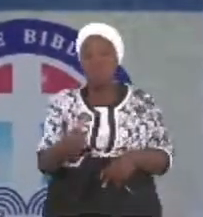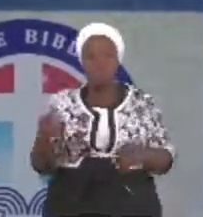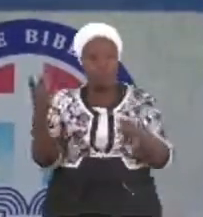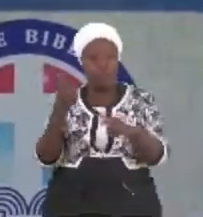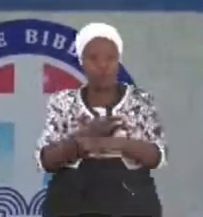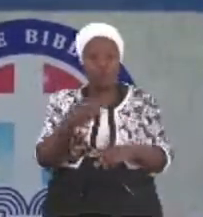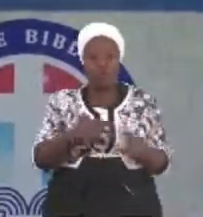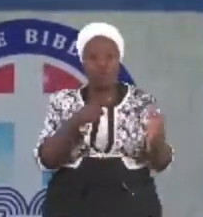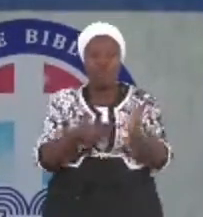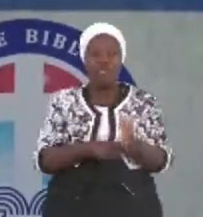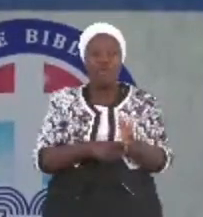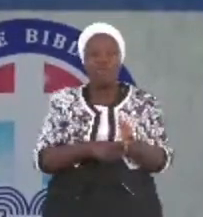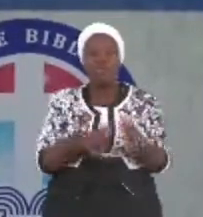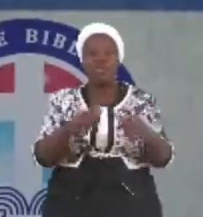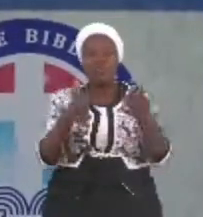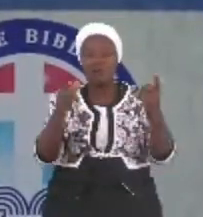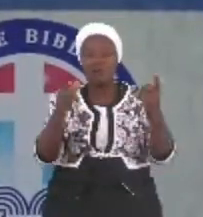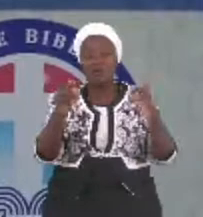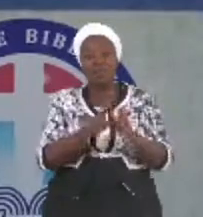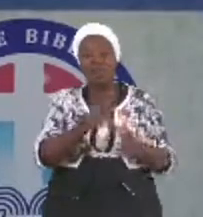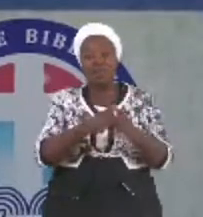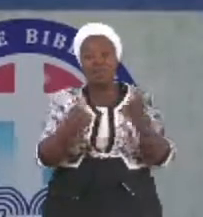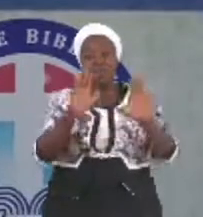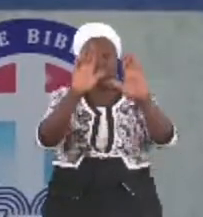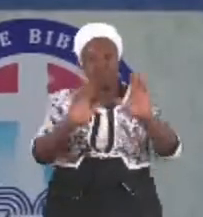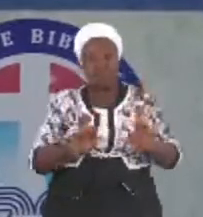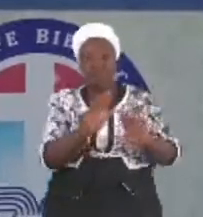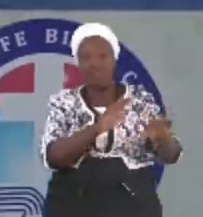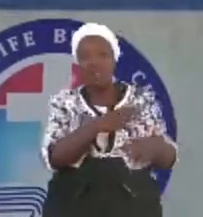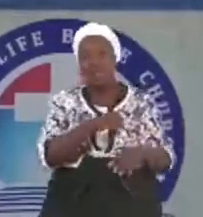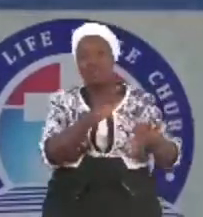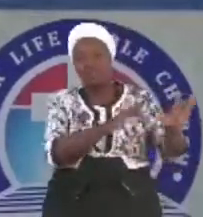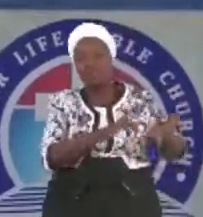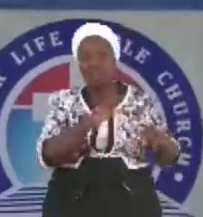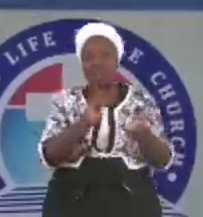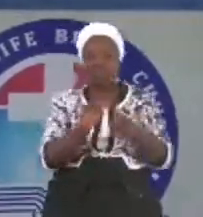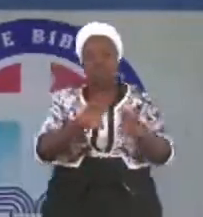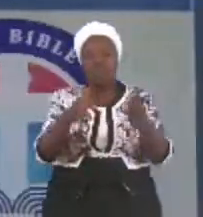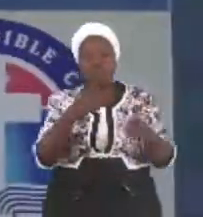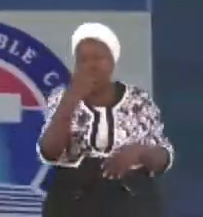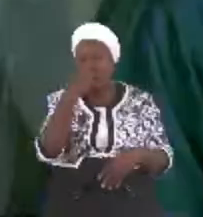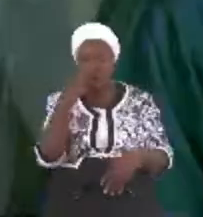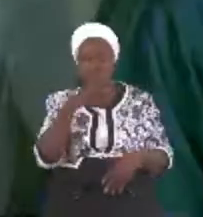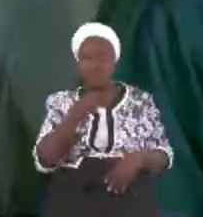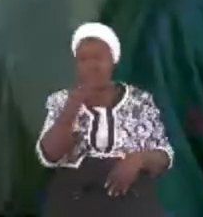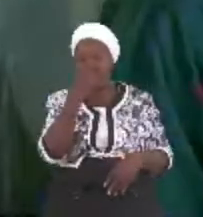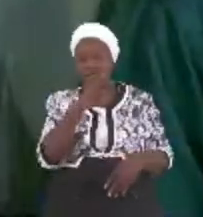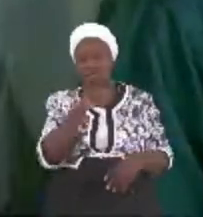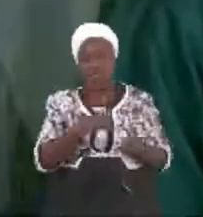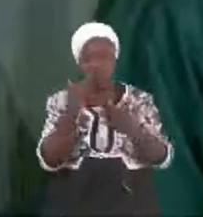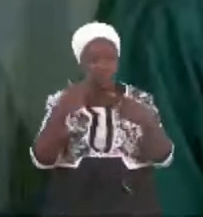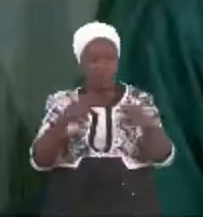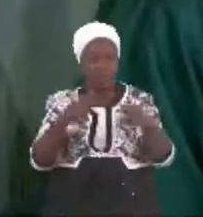de cette manifestation de miséricorde qui ouvre les yeux des aveugles. Et ça va t'arriver ce soir.